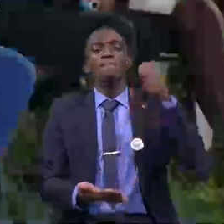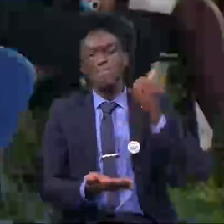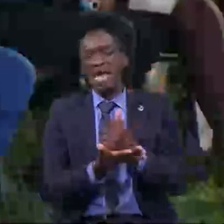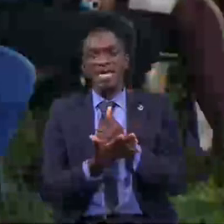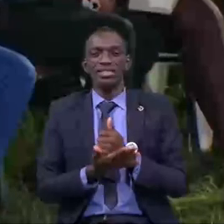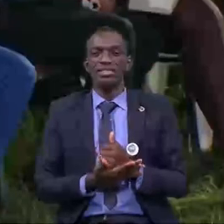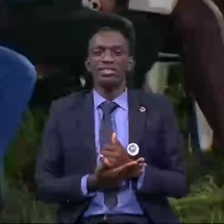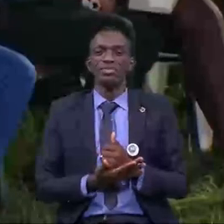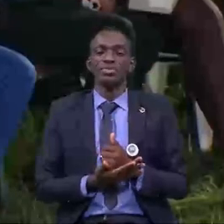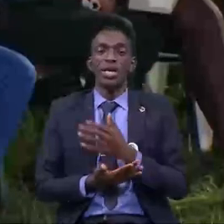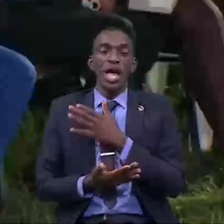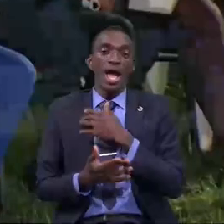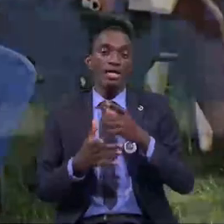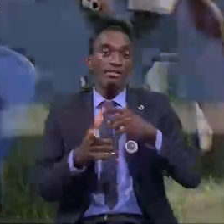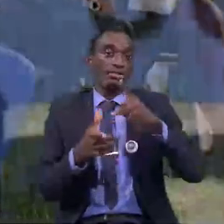Amen.